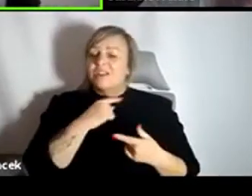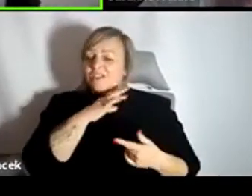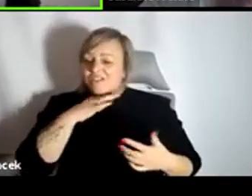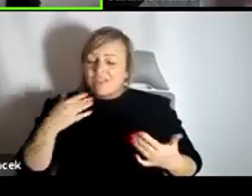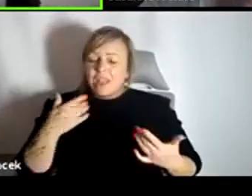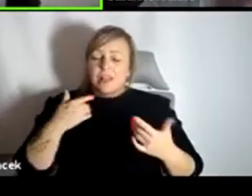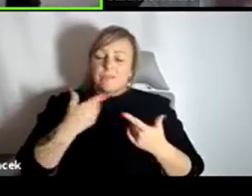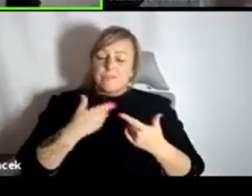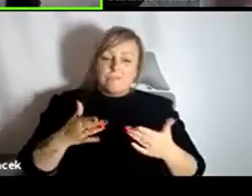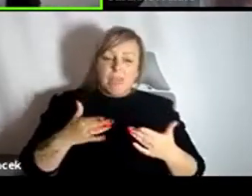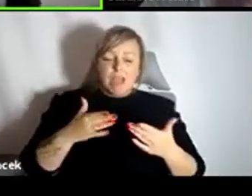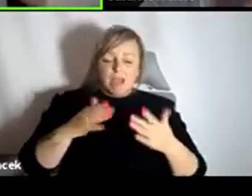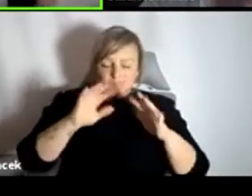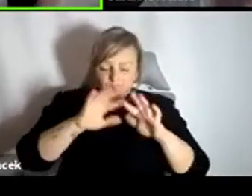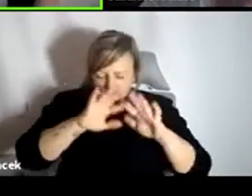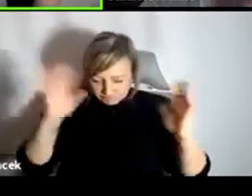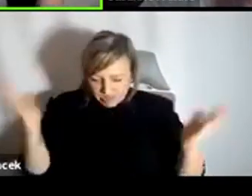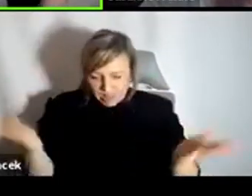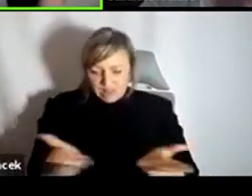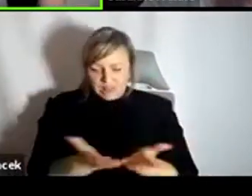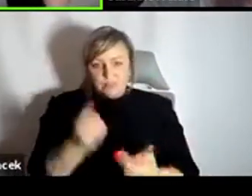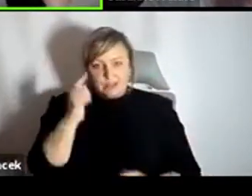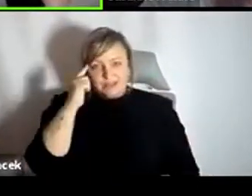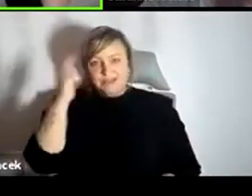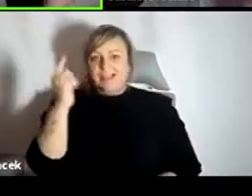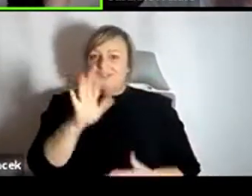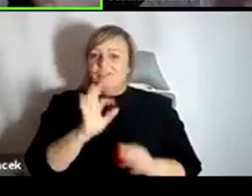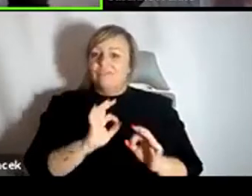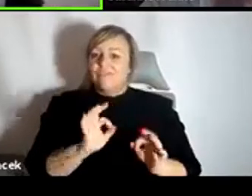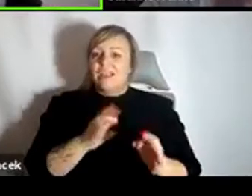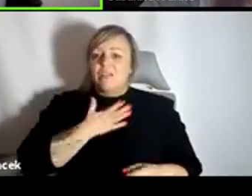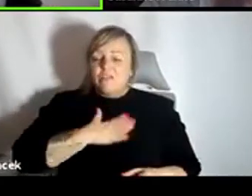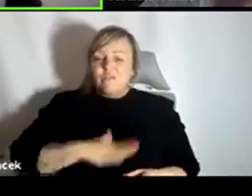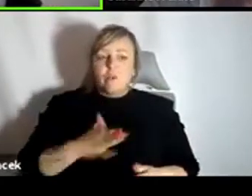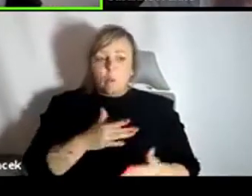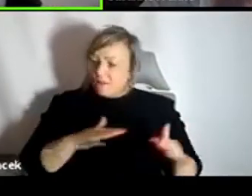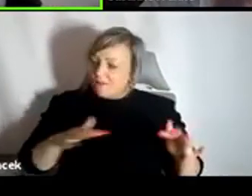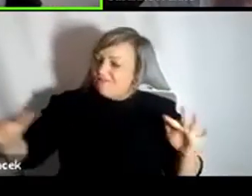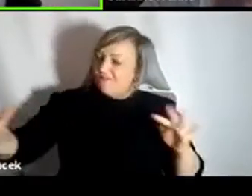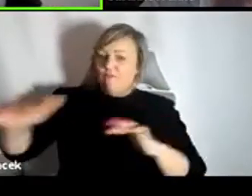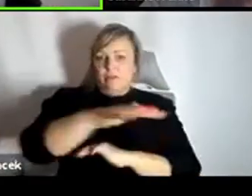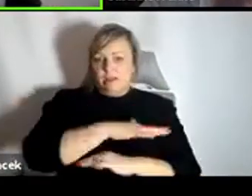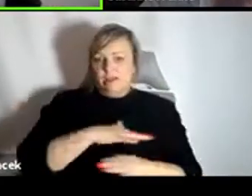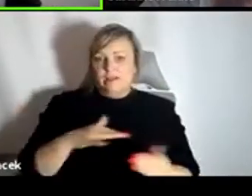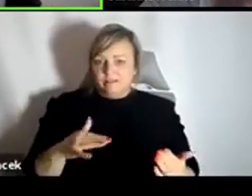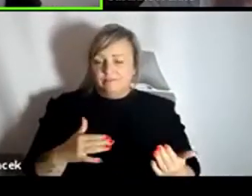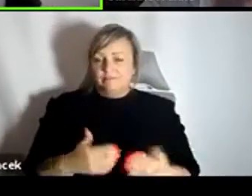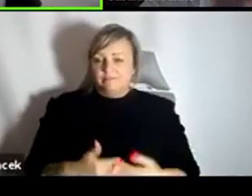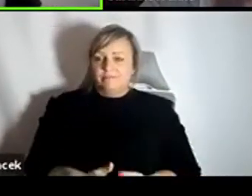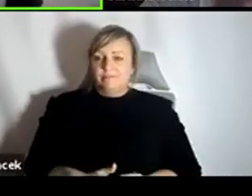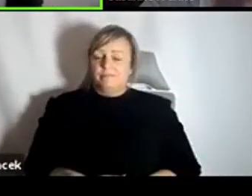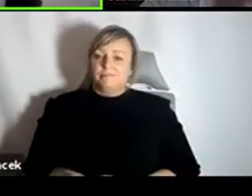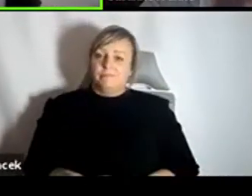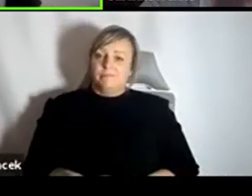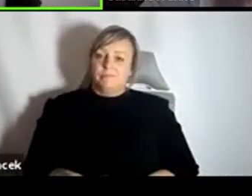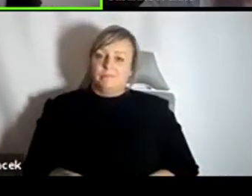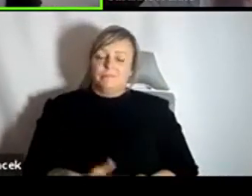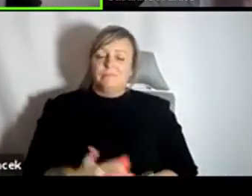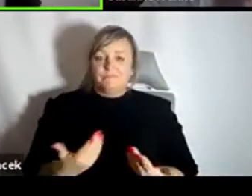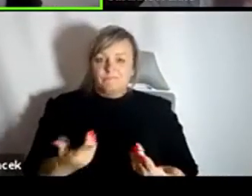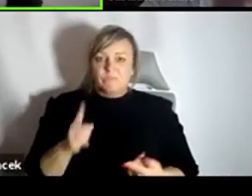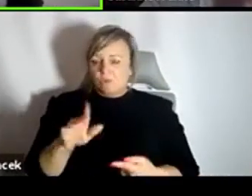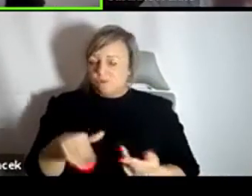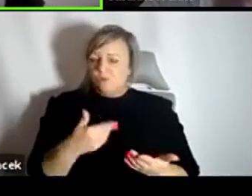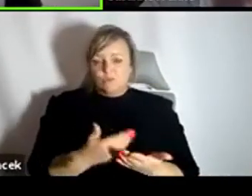ganzheitlicheren Denke dann auch rausgeht und zum Beispiel eine Gemeinwohlbilanz verbindlich macht als Teil der Lizenzierungsauflagen, sodass dann eben schon